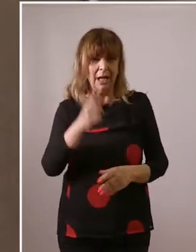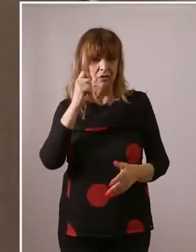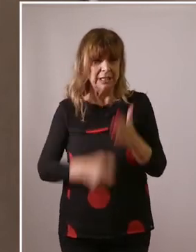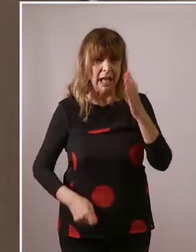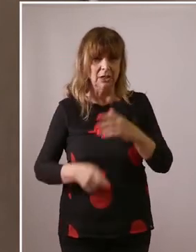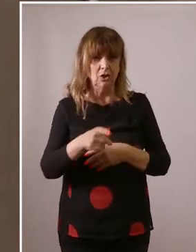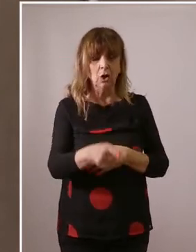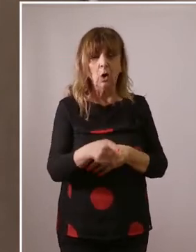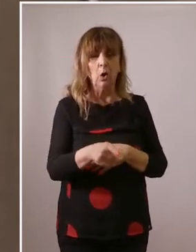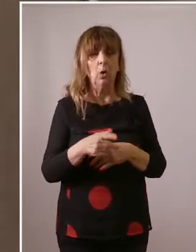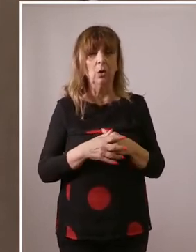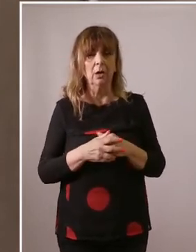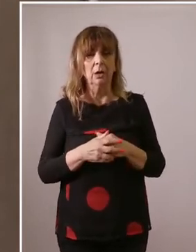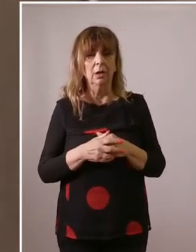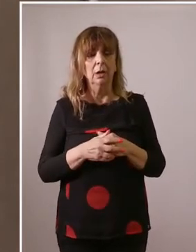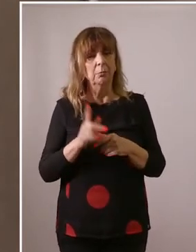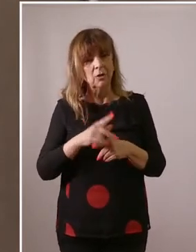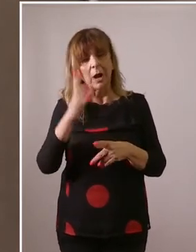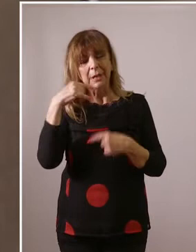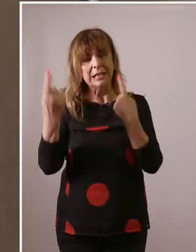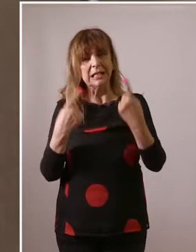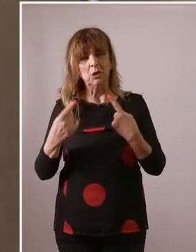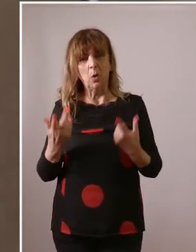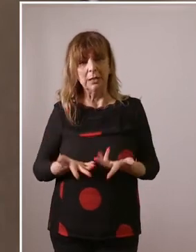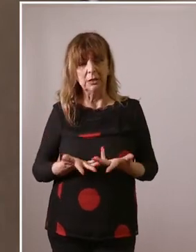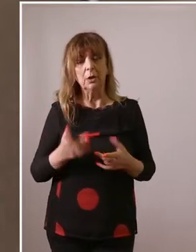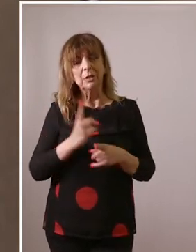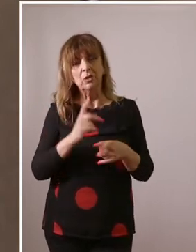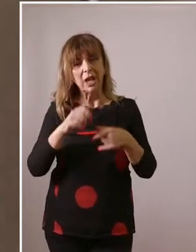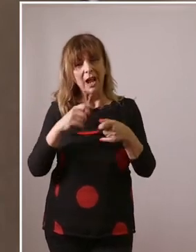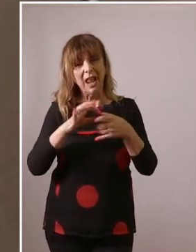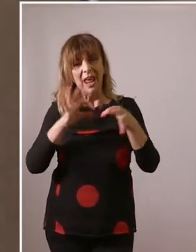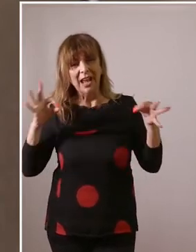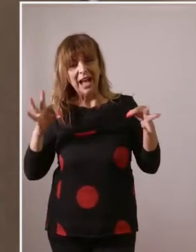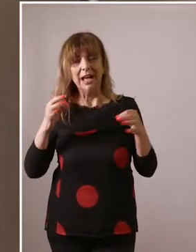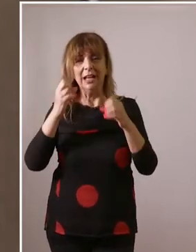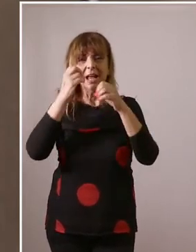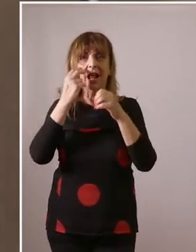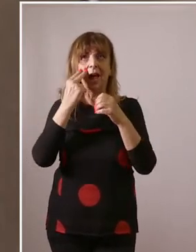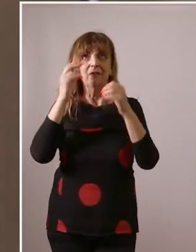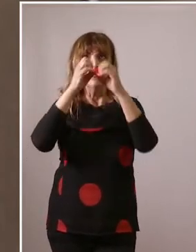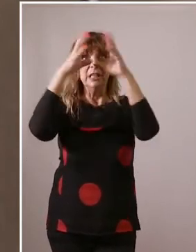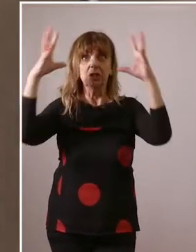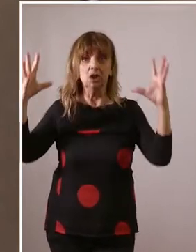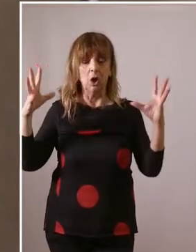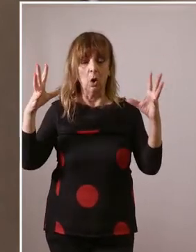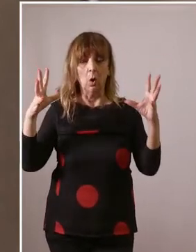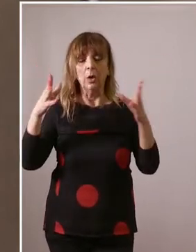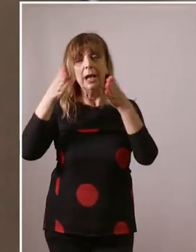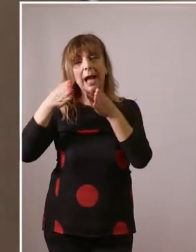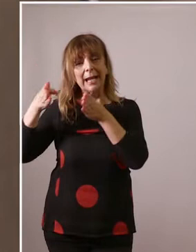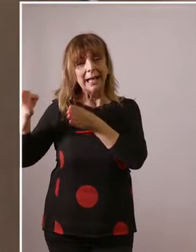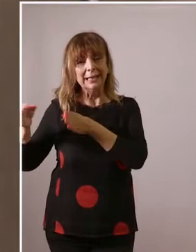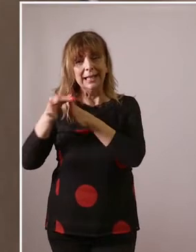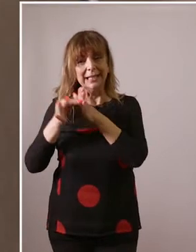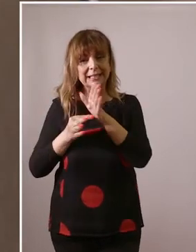vanno contestualizzate cioè vanno legate alla visione che alle caratteristiche che